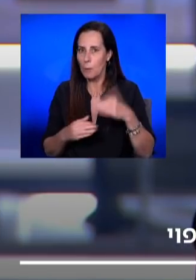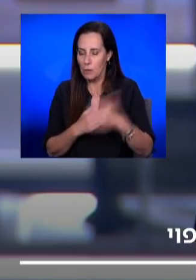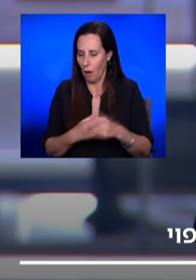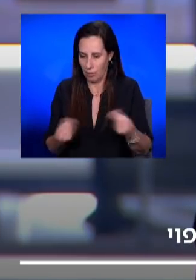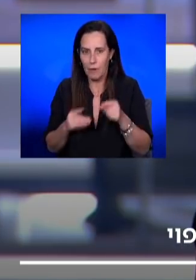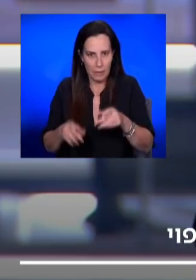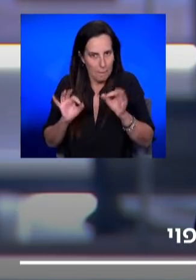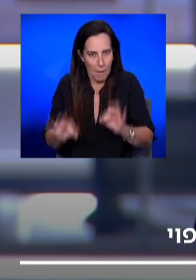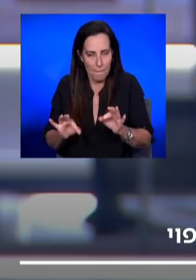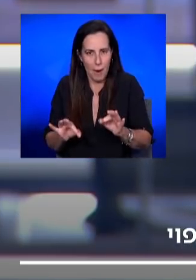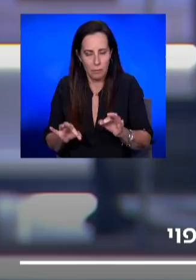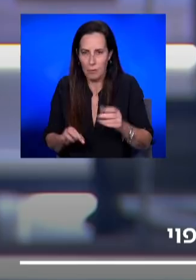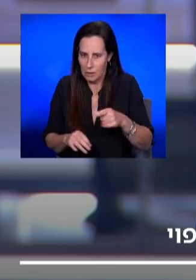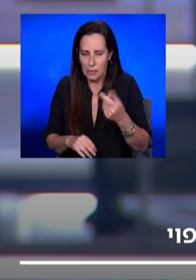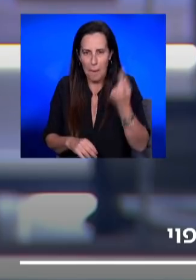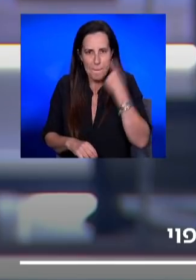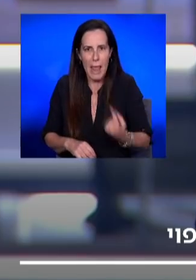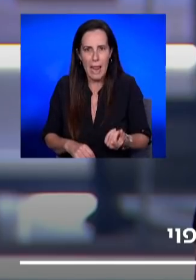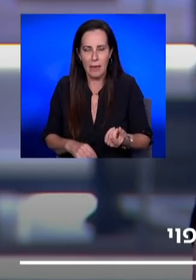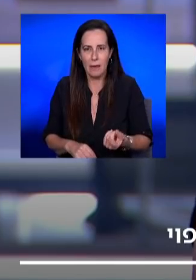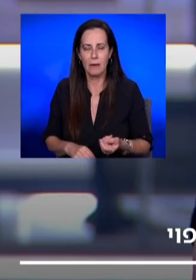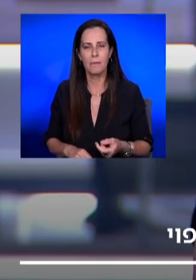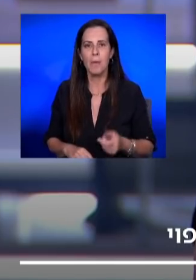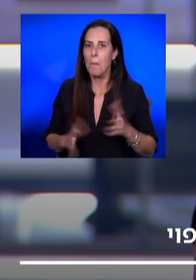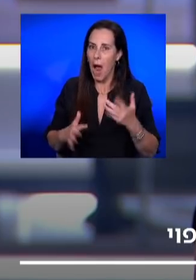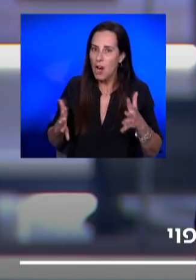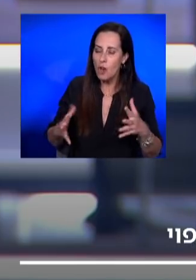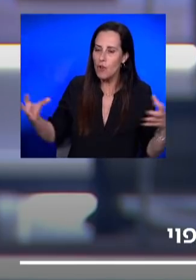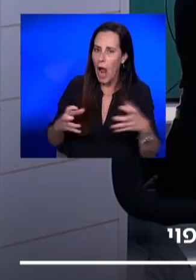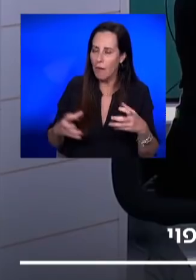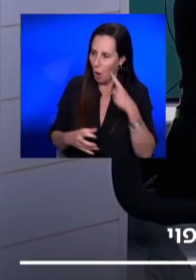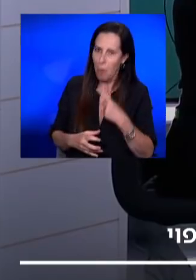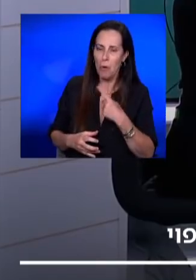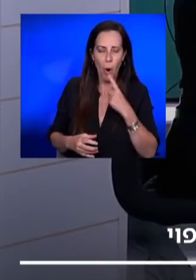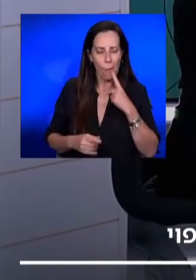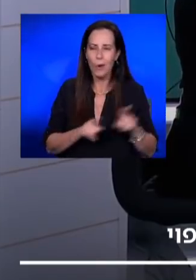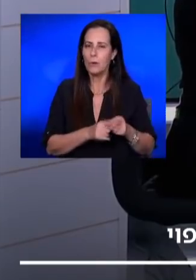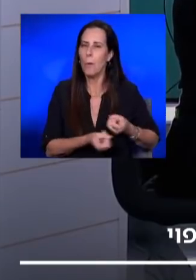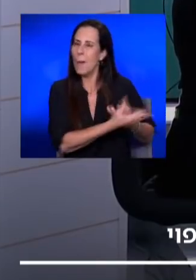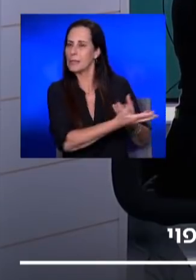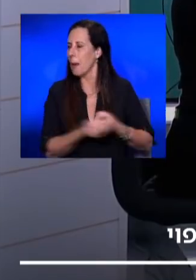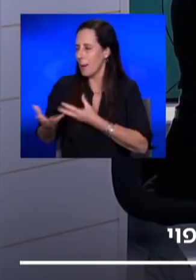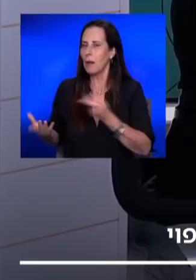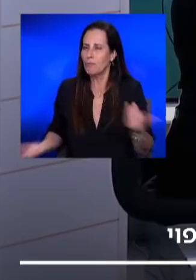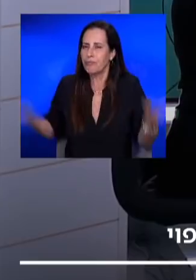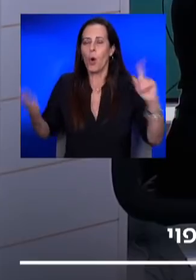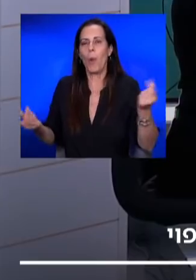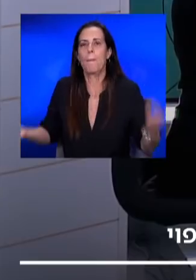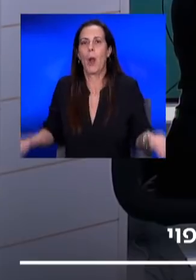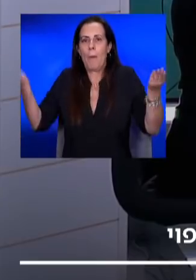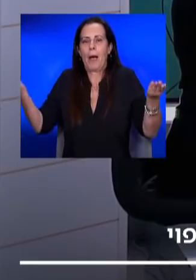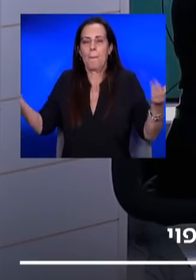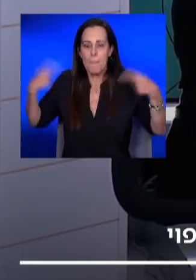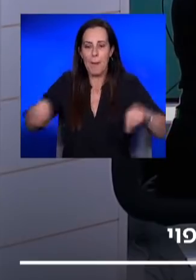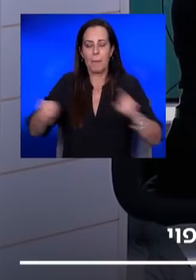הזה בהחלט יכול להיות עבירה פלילית של הסדר כובל. כשמה, החשש הוא שהחברות בעצם משדרות אחת לשנייה המסר? נכון. כדי שהן כולן יעלו מחירים במקביל,